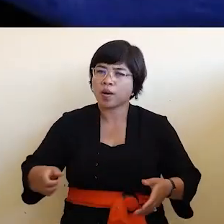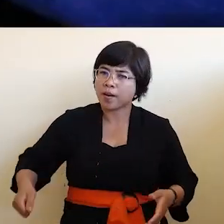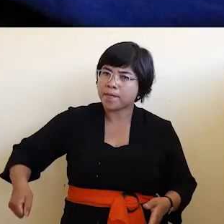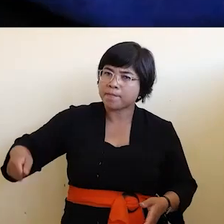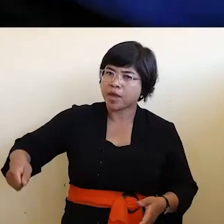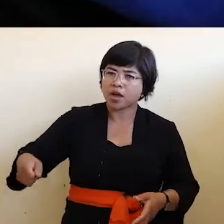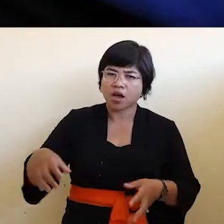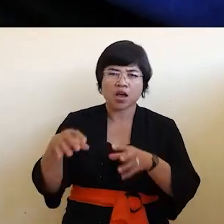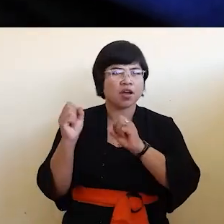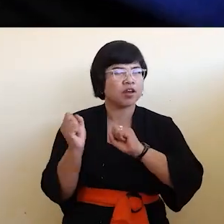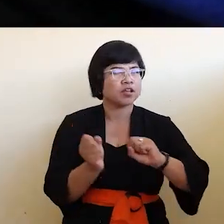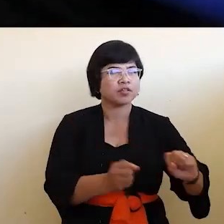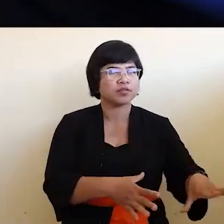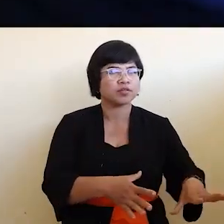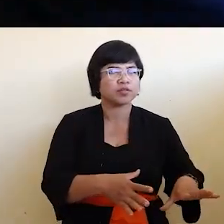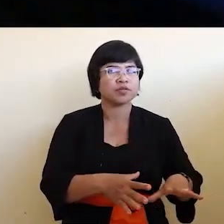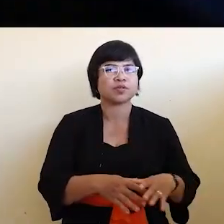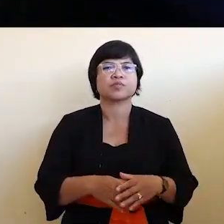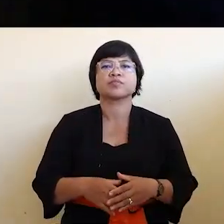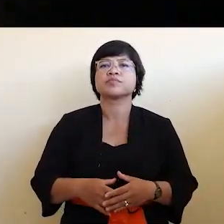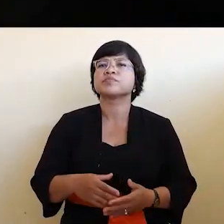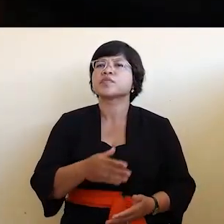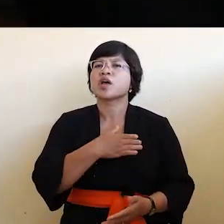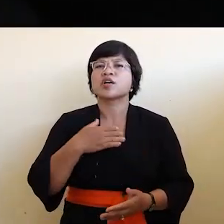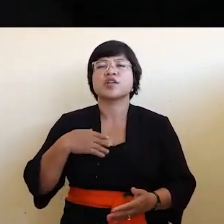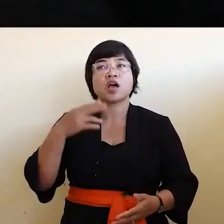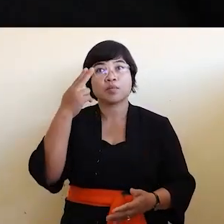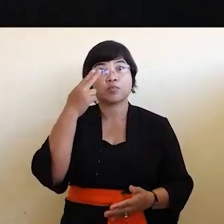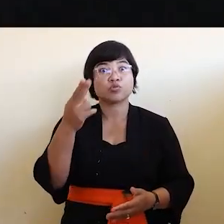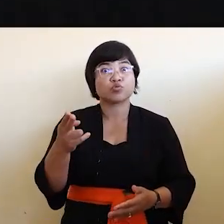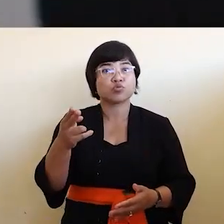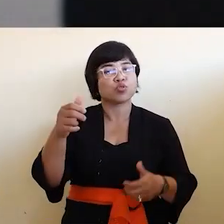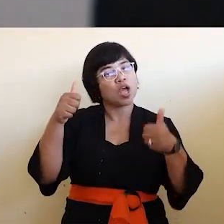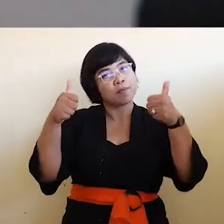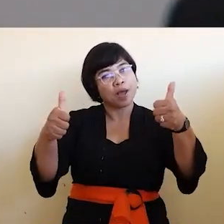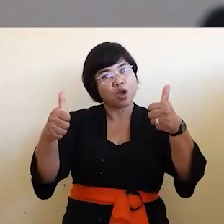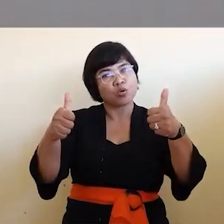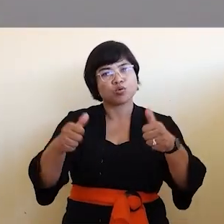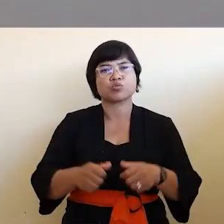tempat sampah, panic button, dan petunjuk yang jelas.